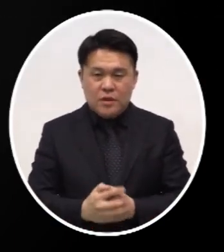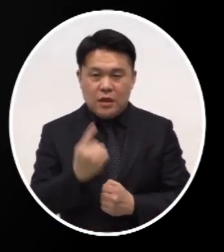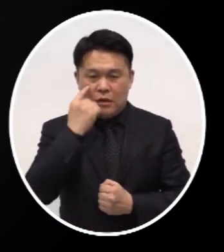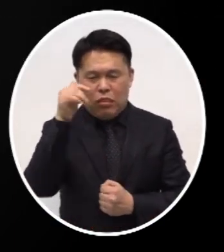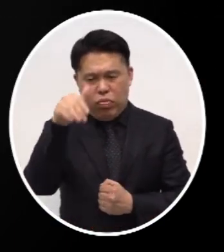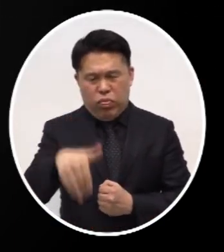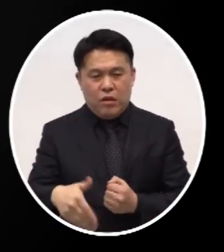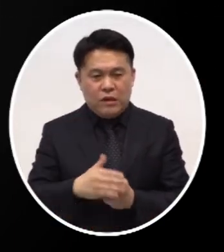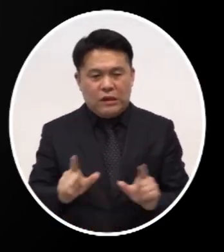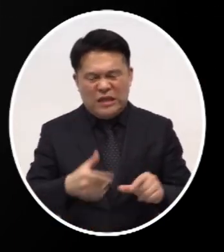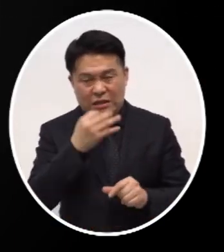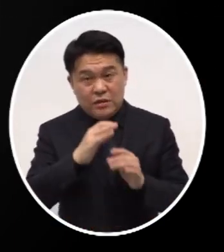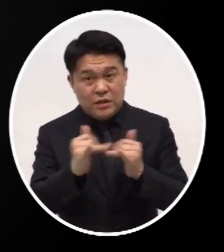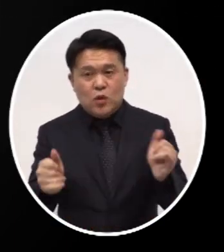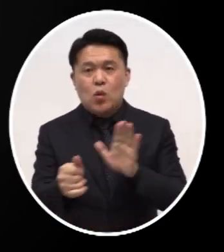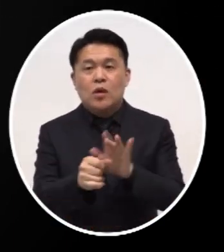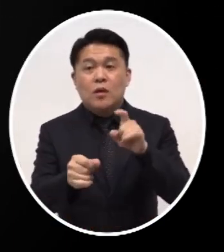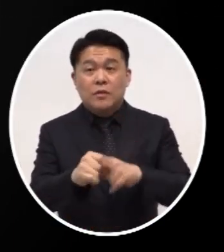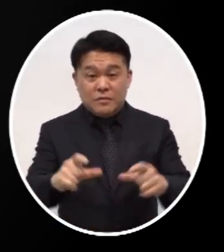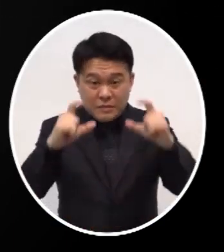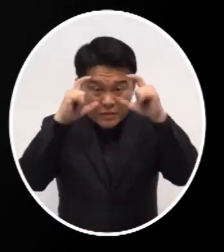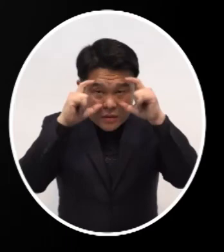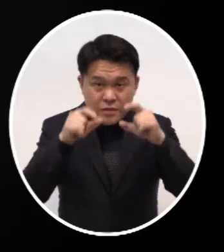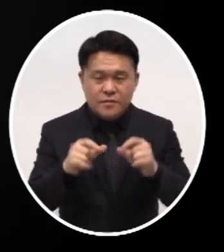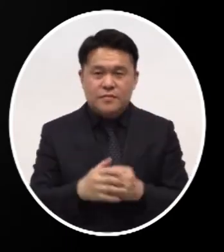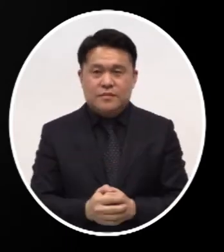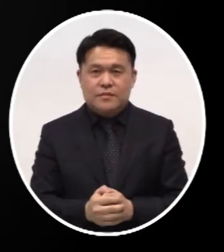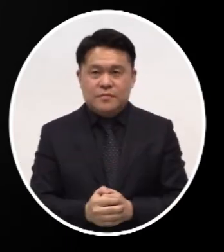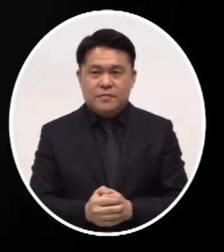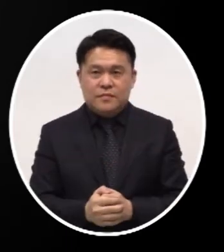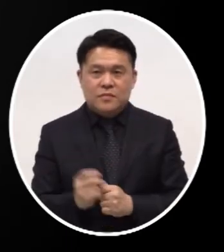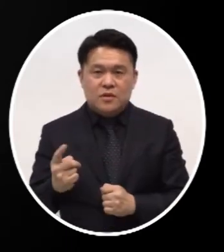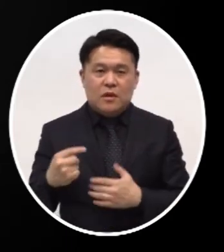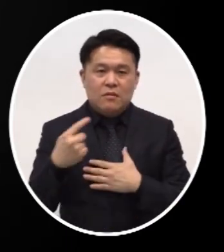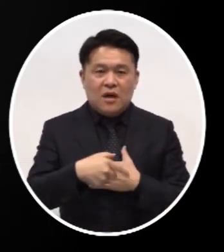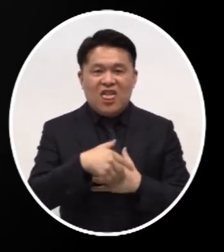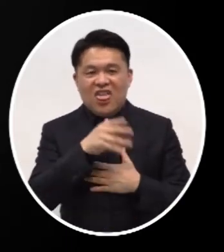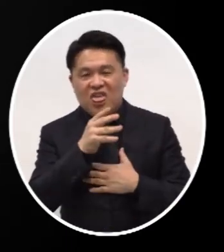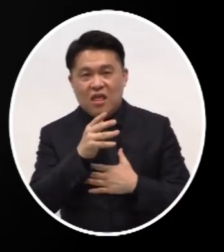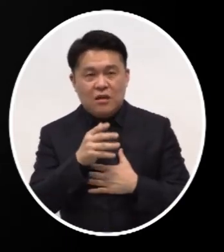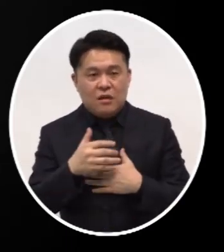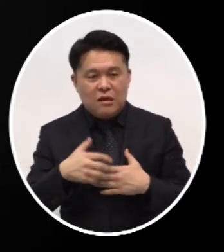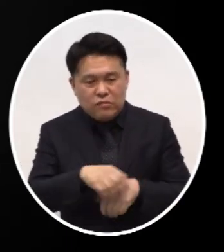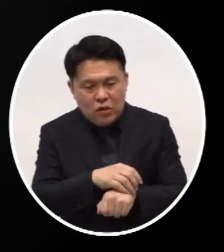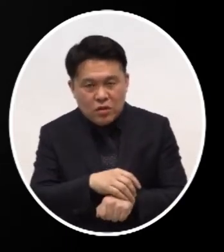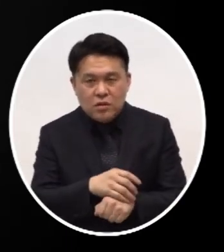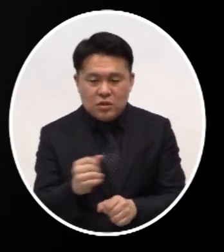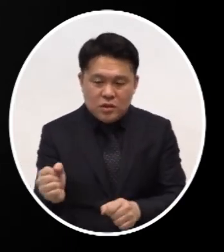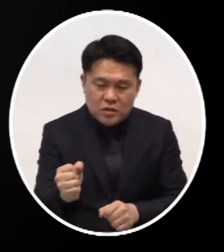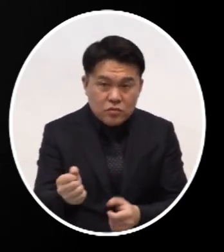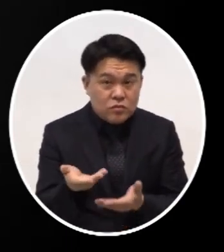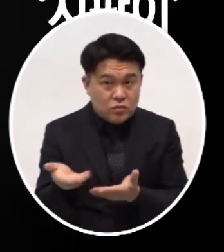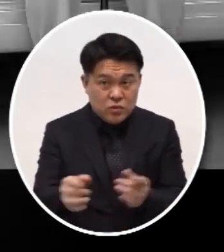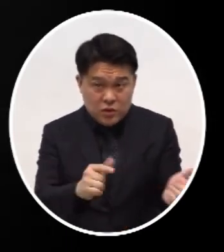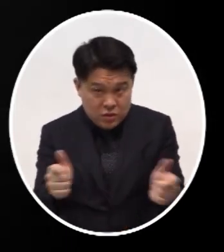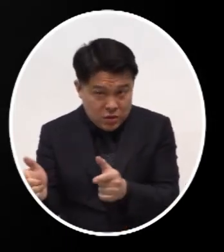시력 저하로 생활이 힘든 사람들을 위한 안경, 몸이 불편한 노인들을 위한 지팡이.